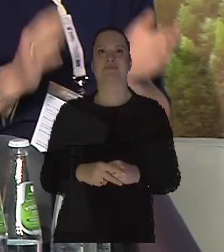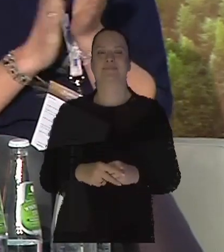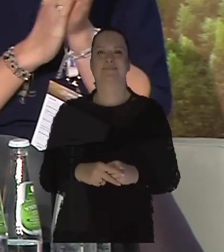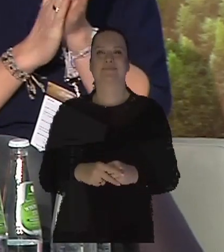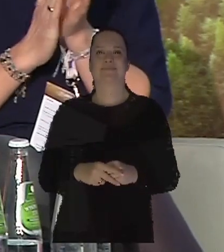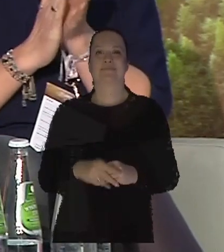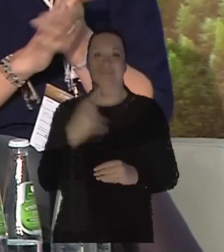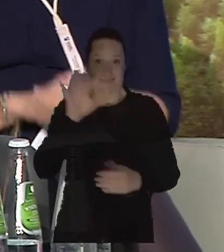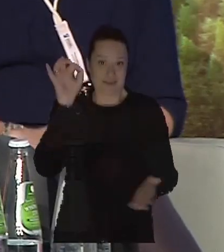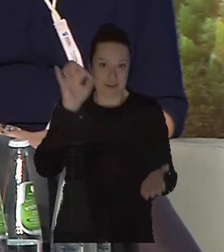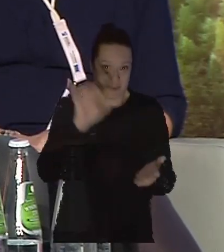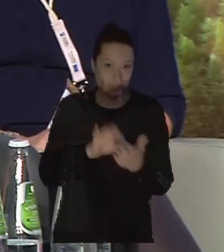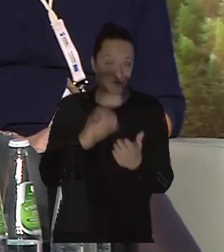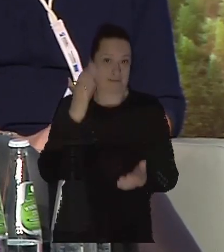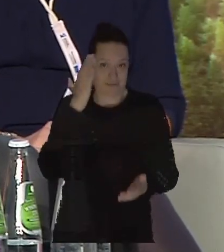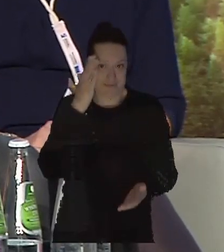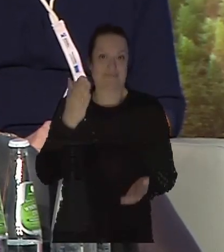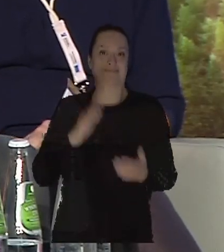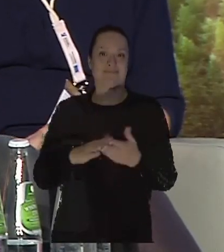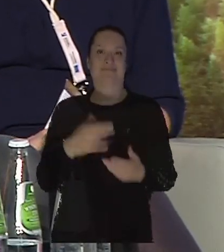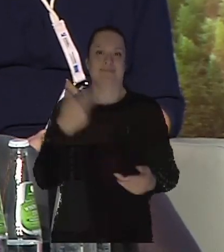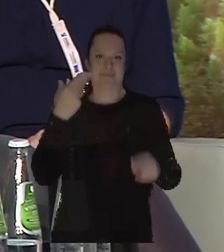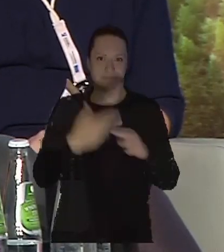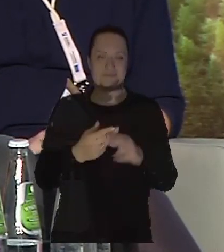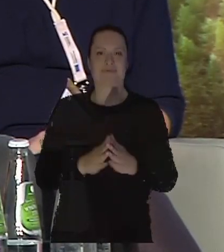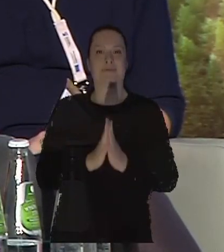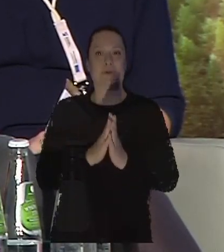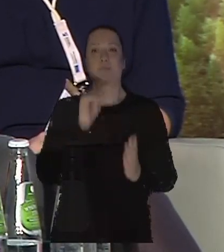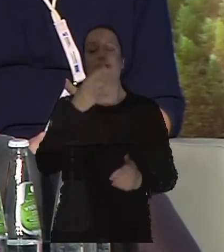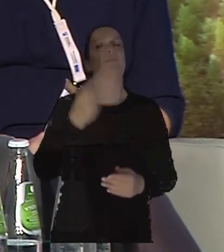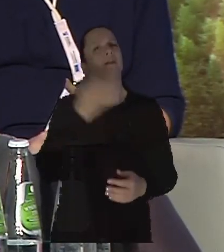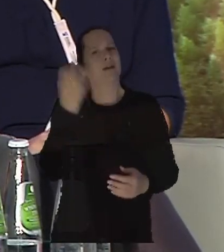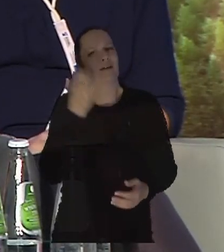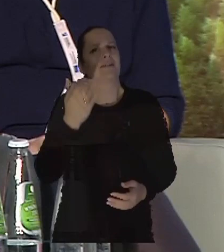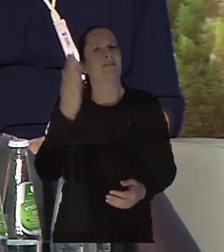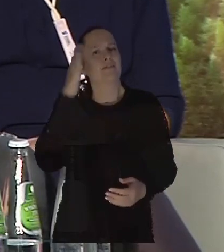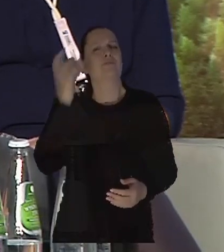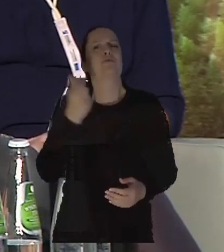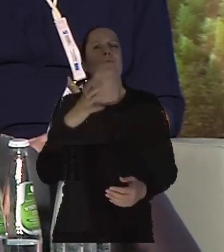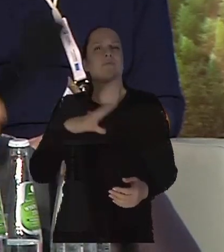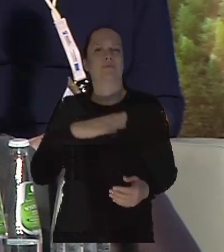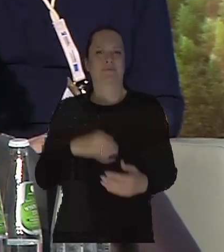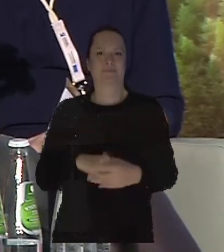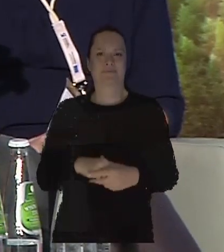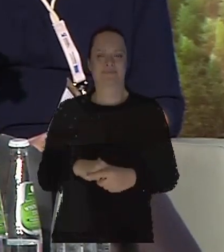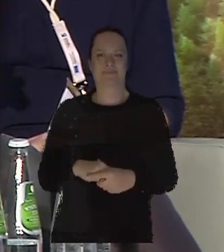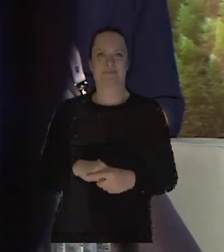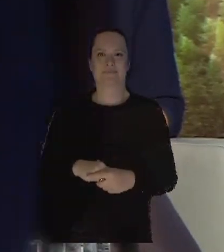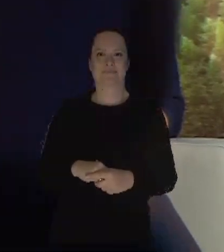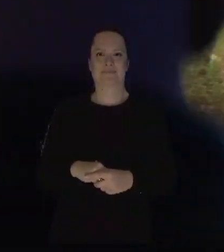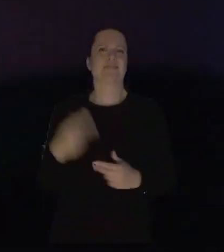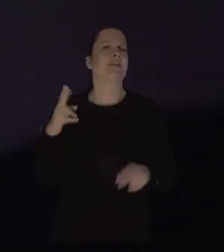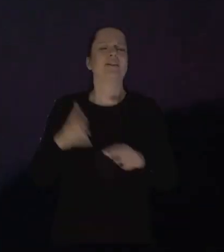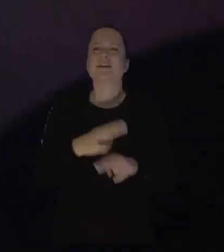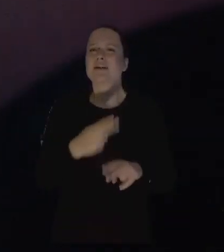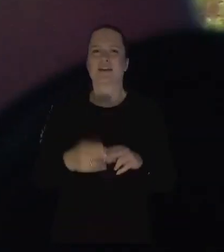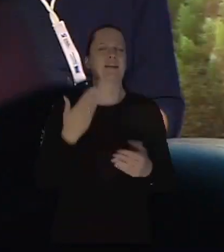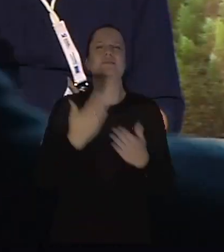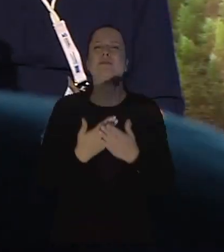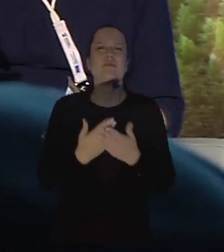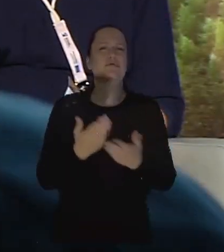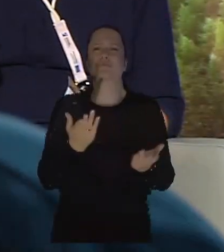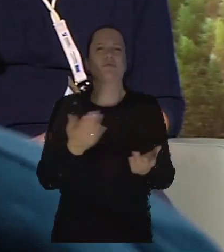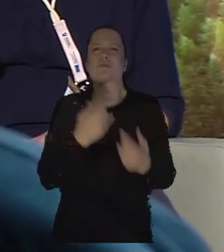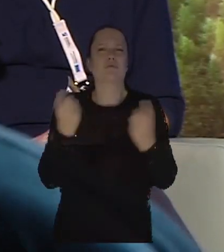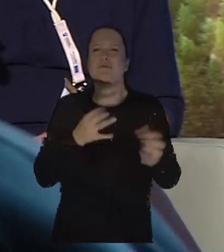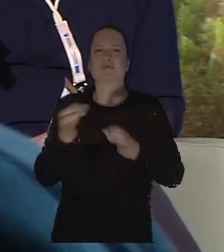taką pewnością, Adam, odpowiedziałeś, to może powiesz coś więcej, co się zdarzyło i kiedy i o co chodziło?